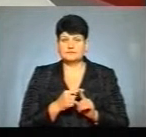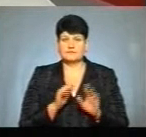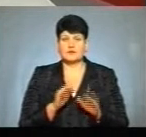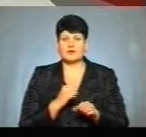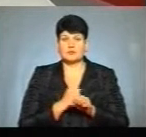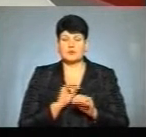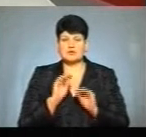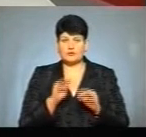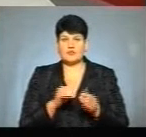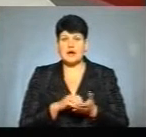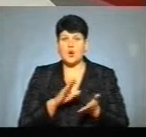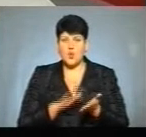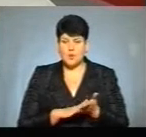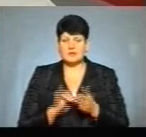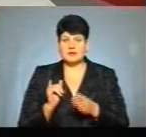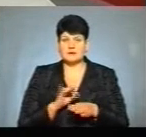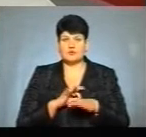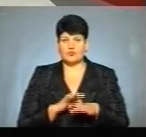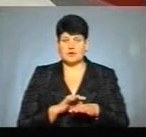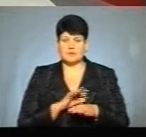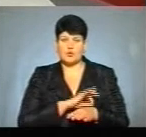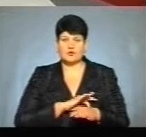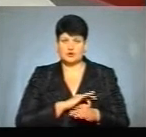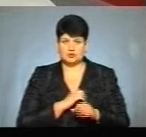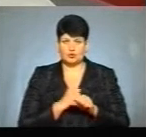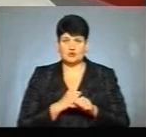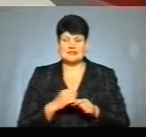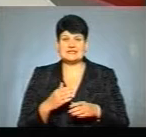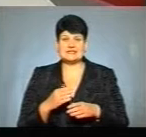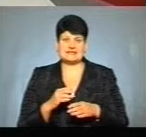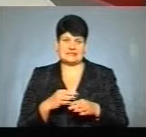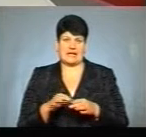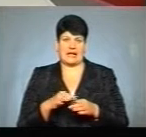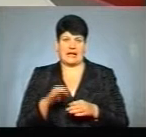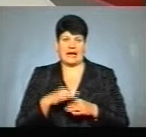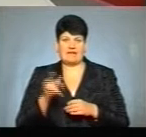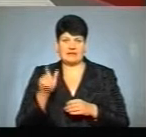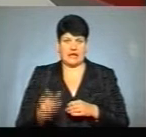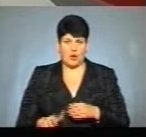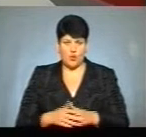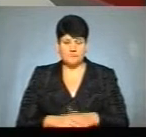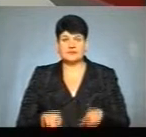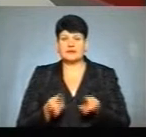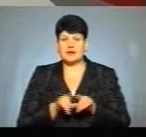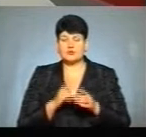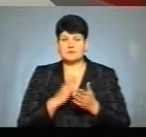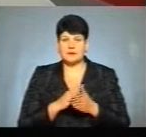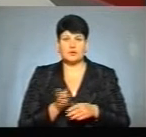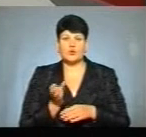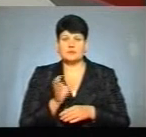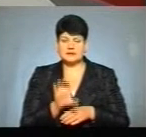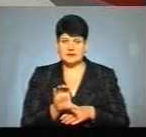здійснюють постановку на облік та здійснюють профілактичну роботу з керівником. Також маємо коментар заступника міністра